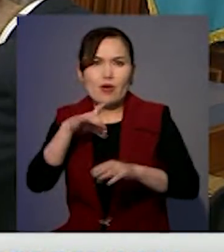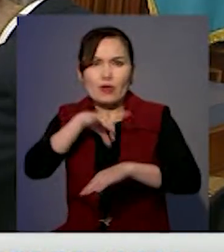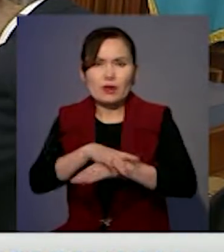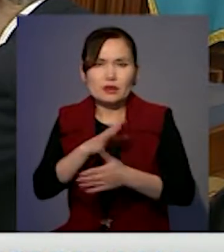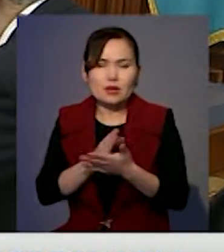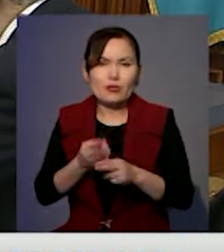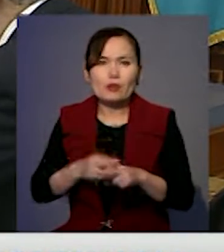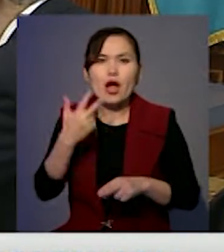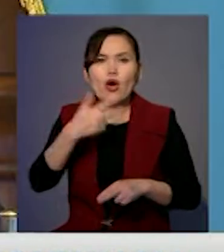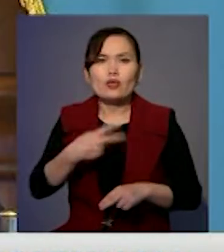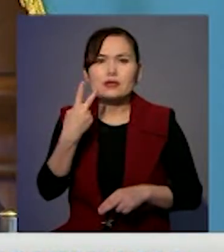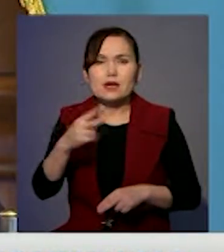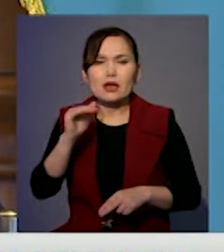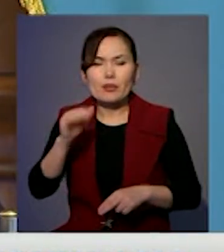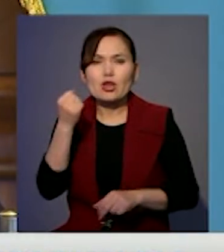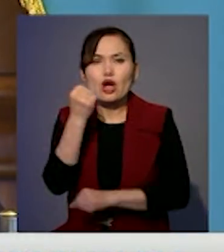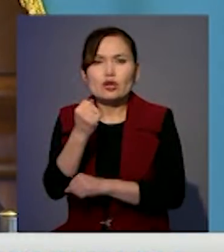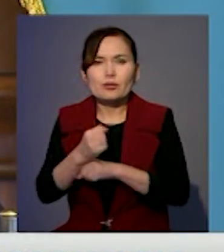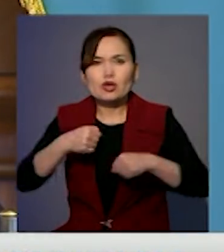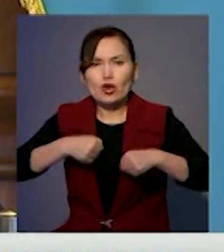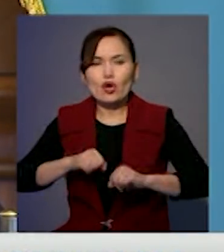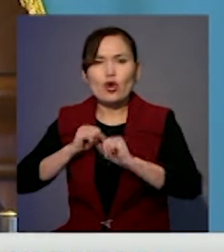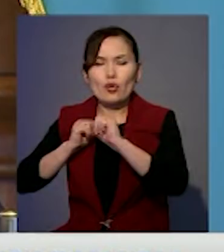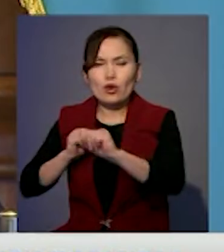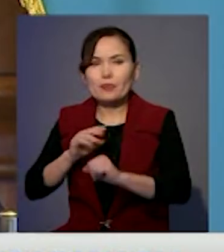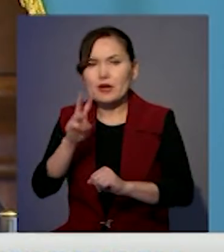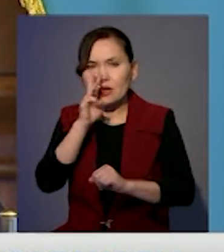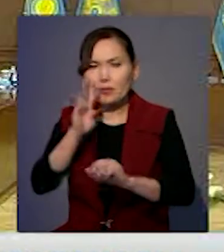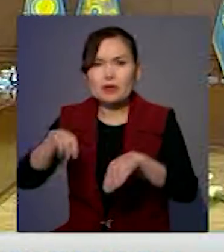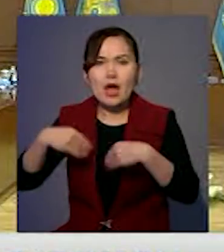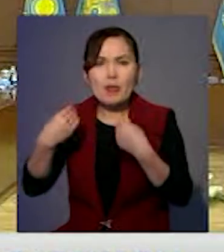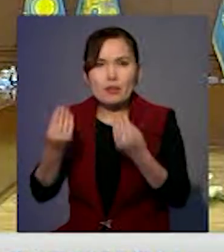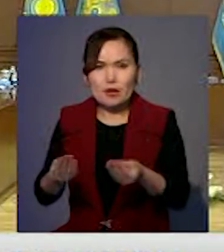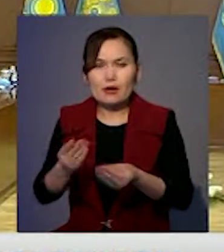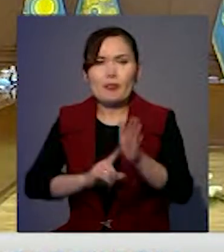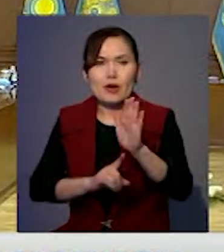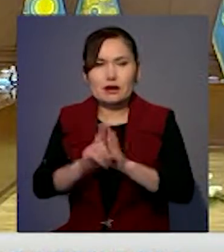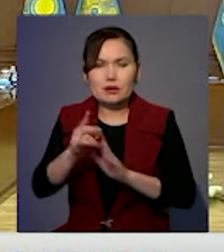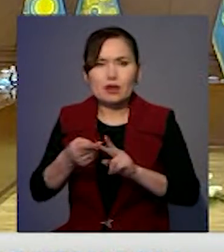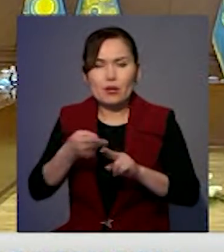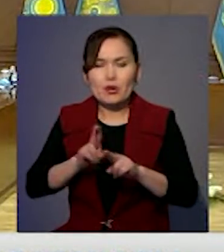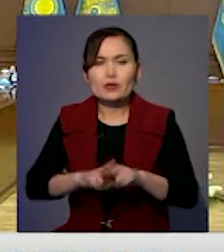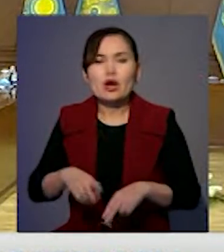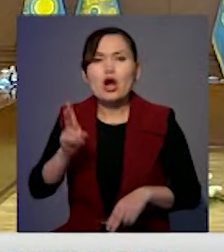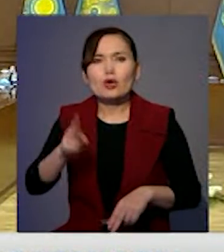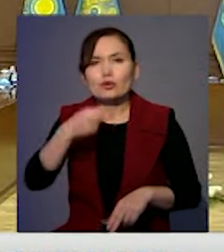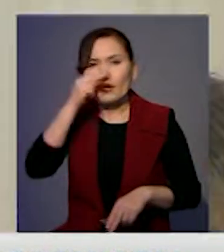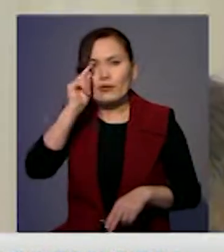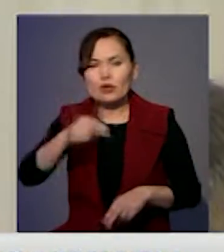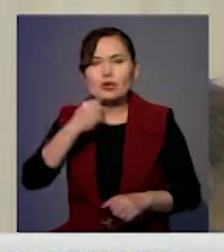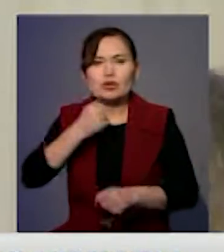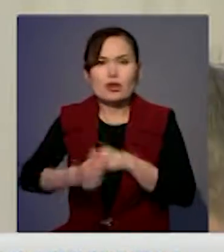арқасында 32 мың жұмысшының құқығы қорғалған. Бүгін үкіметтің кеңейтілген отырысында елбасы жауапты мемлекеттік